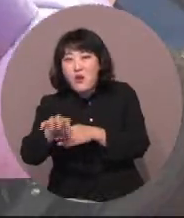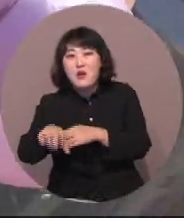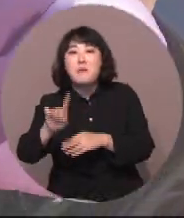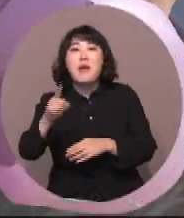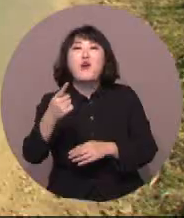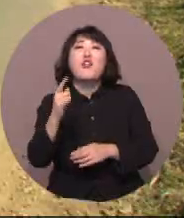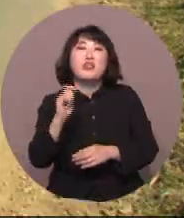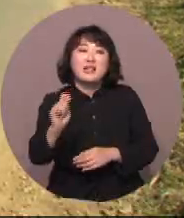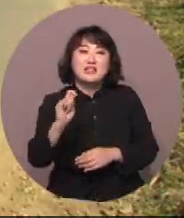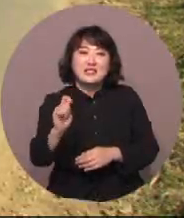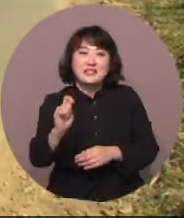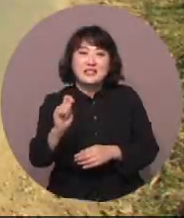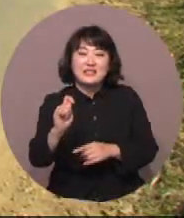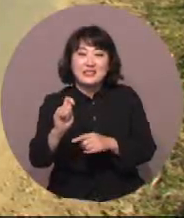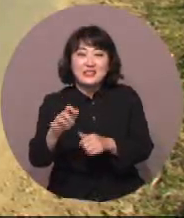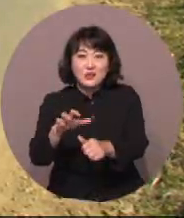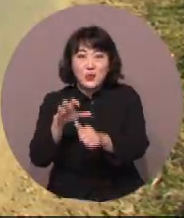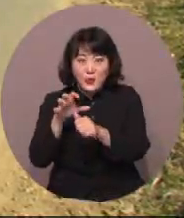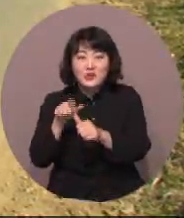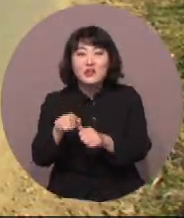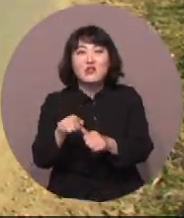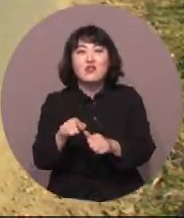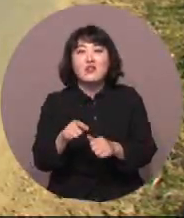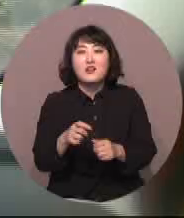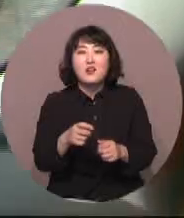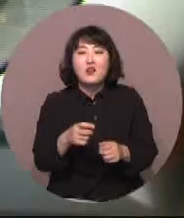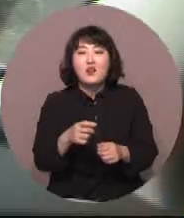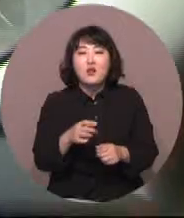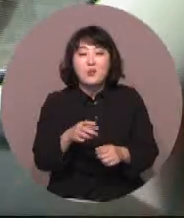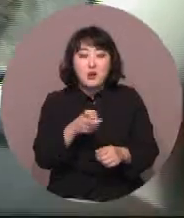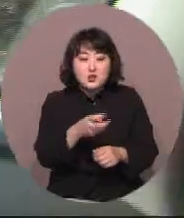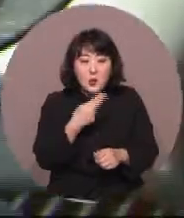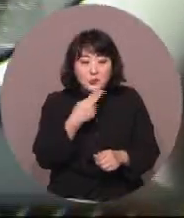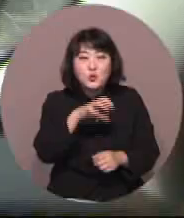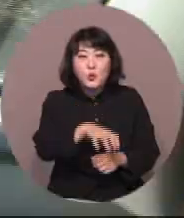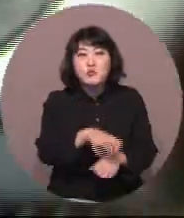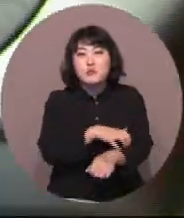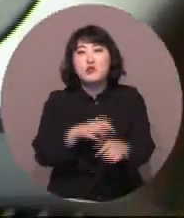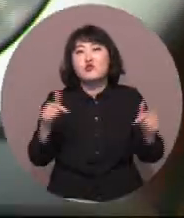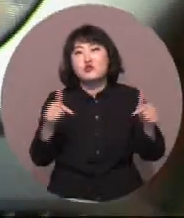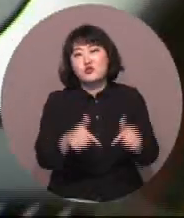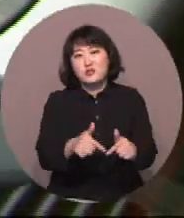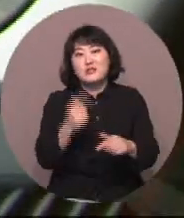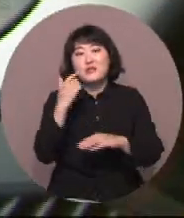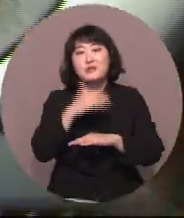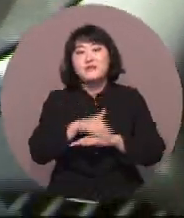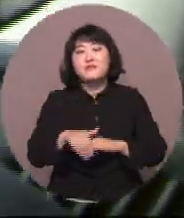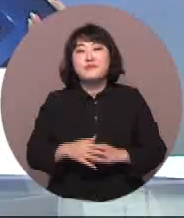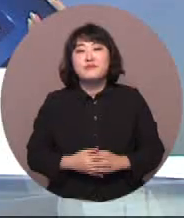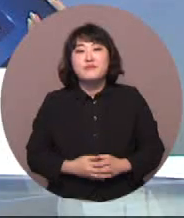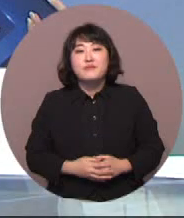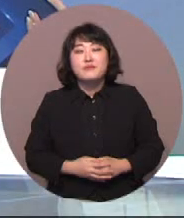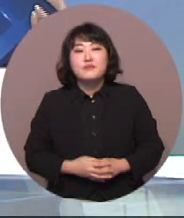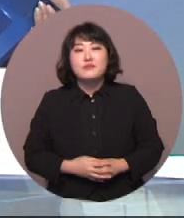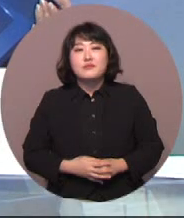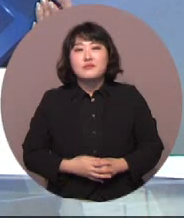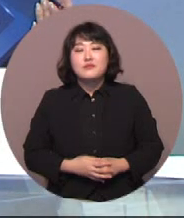교통 공백을 최소화 하는 방안을 검토하고 있습니다 mbc 뉴스 이승섭 입니다